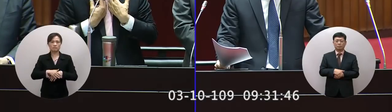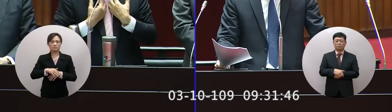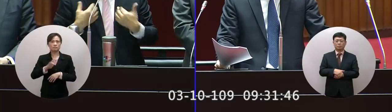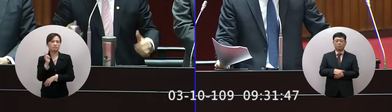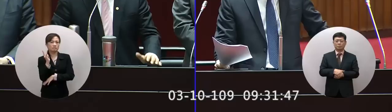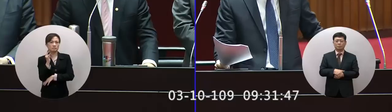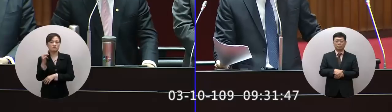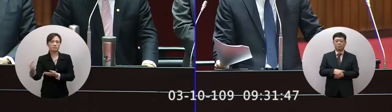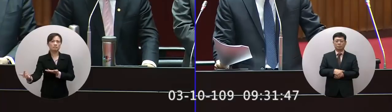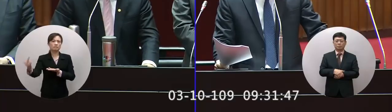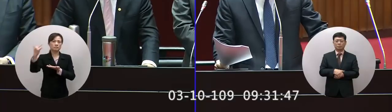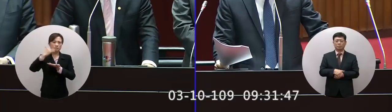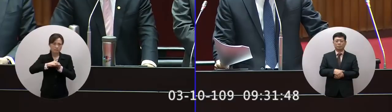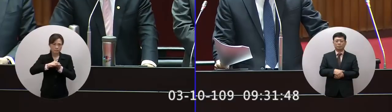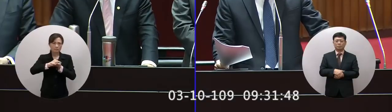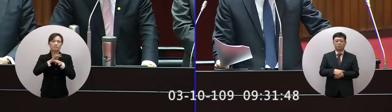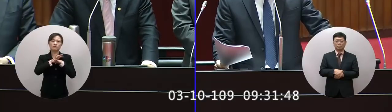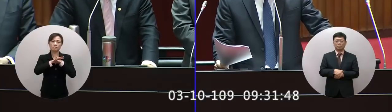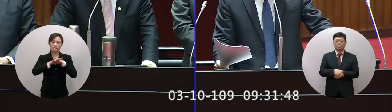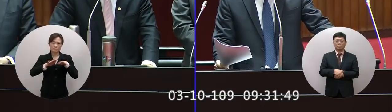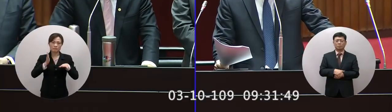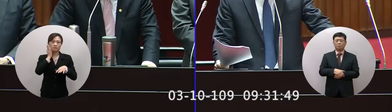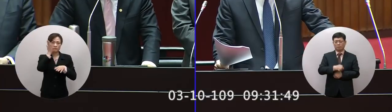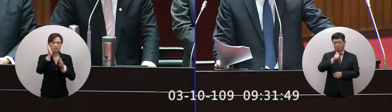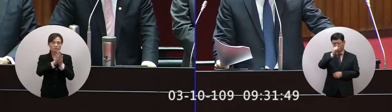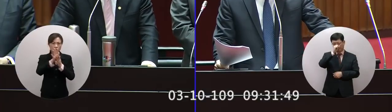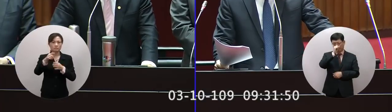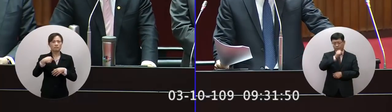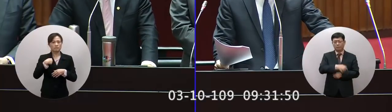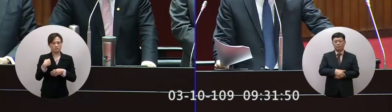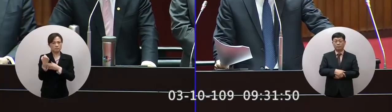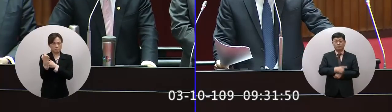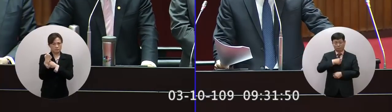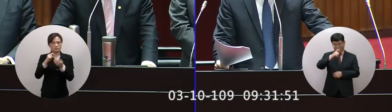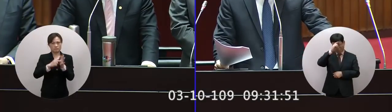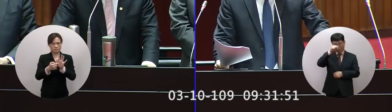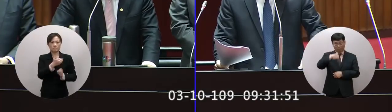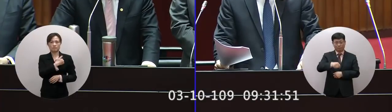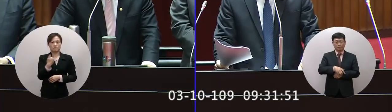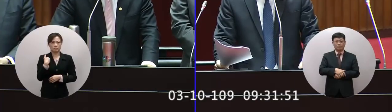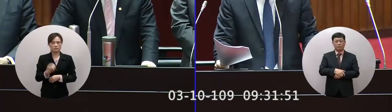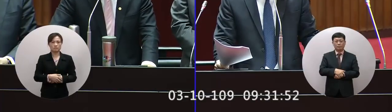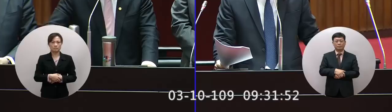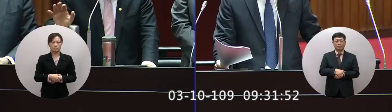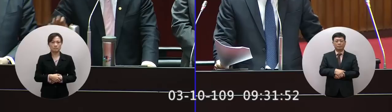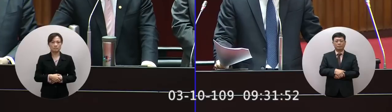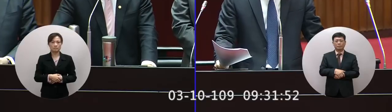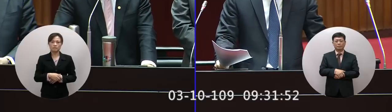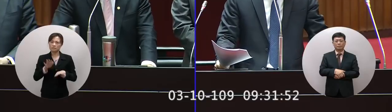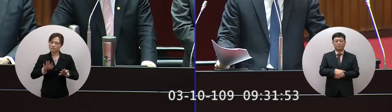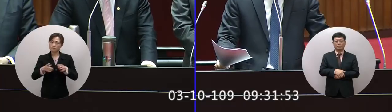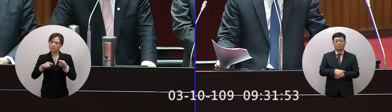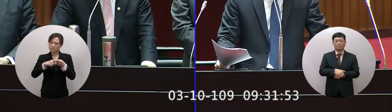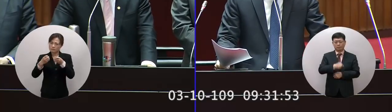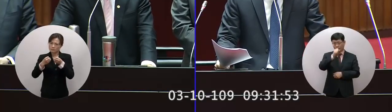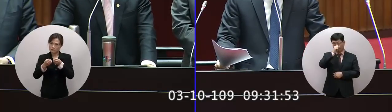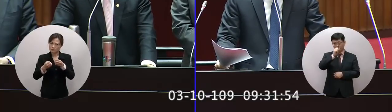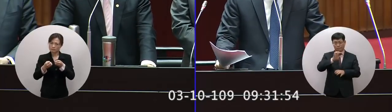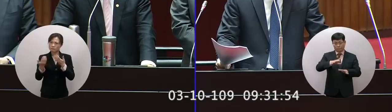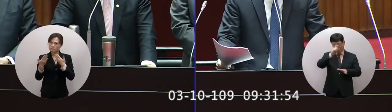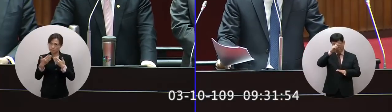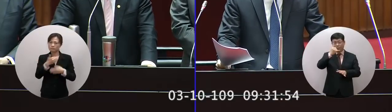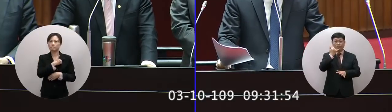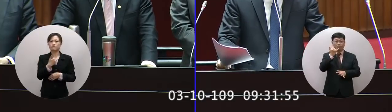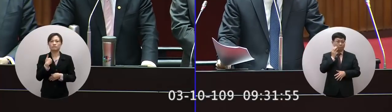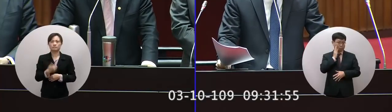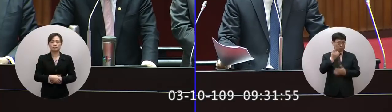国门，才是最我们最大的努力。 好，我们希望这 应该 应该今天会比较好了。 好，我们希望这个